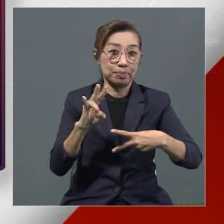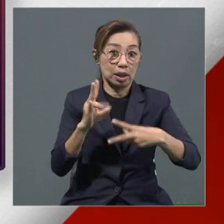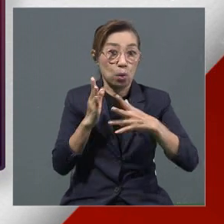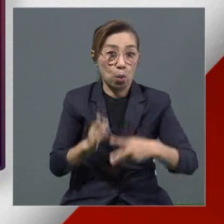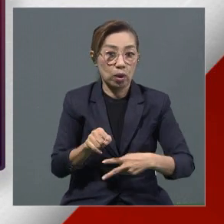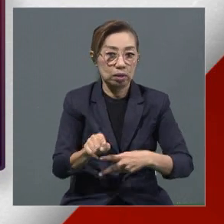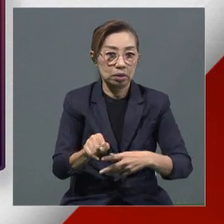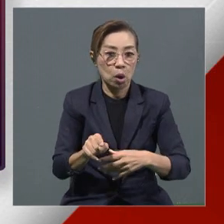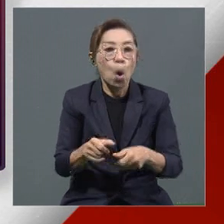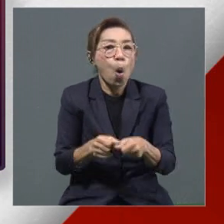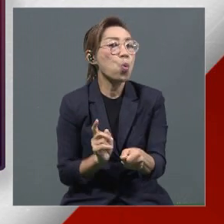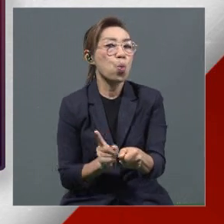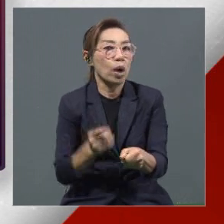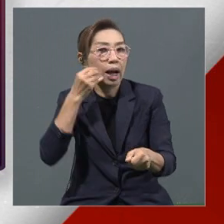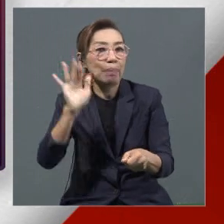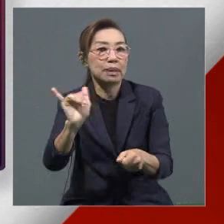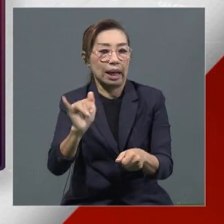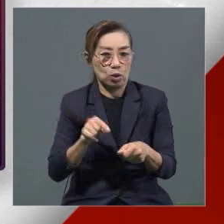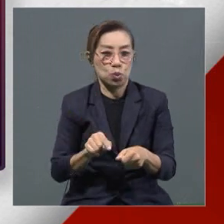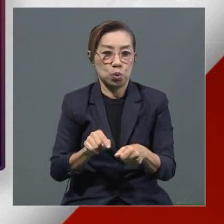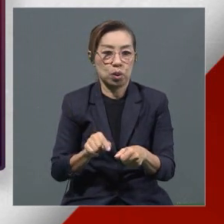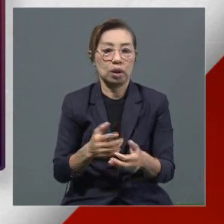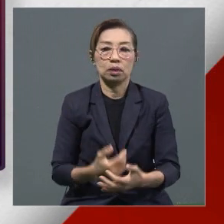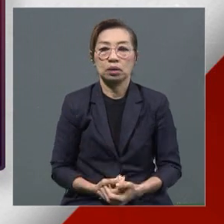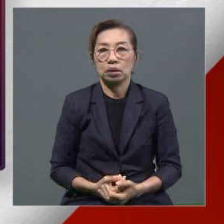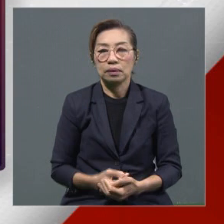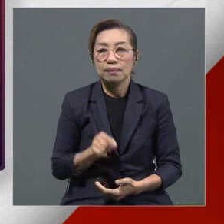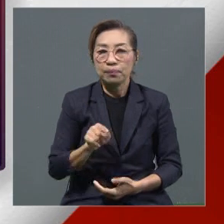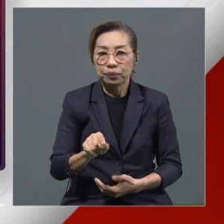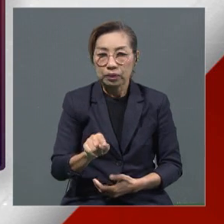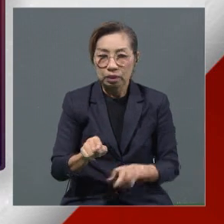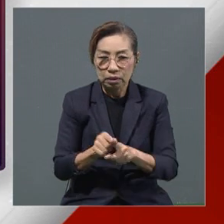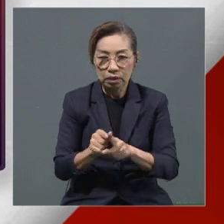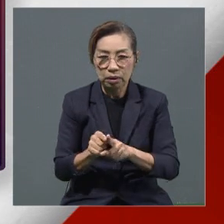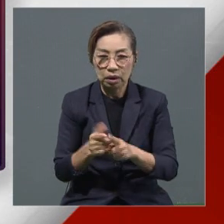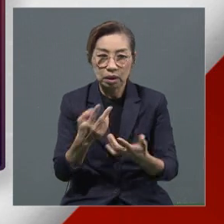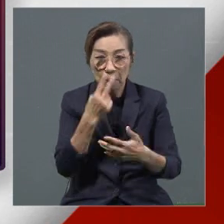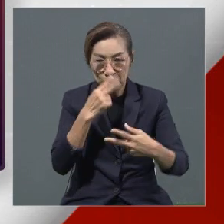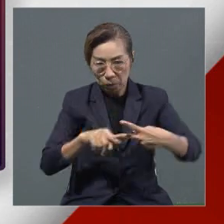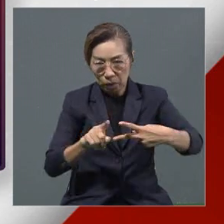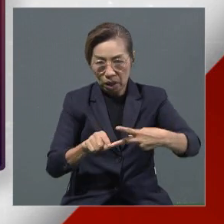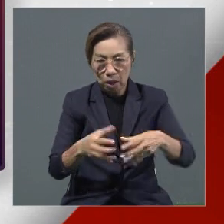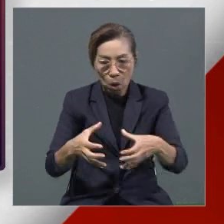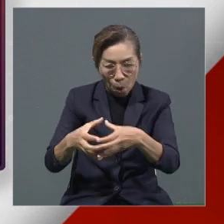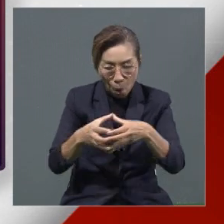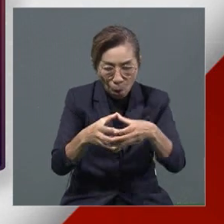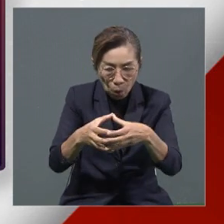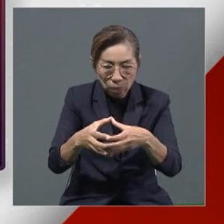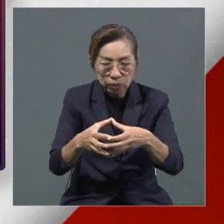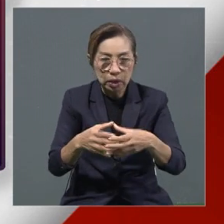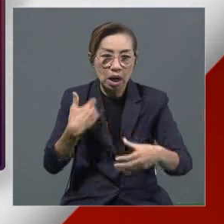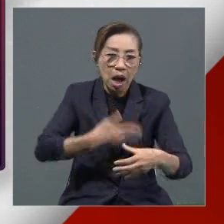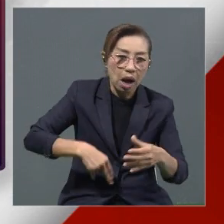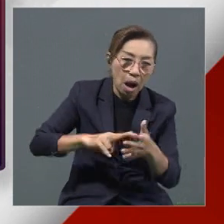จุดนี้ยังไม่มีใครกลับนะฮะก็ยังเหลือเท่าเดิมทีนี้ถ้าเจาะลงไปในกลุ่มของผู้เปราะบางและผู้ป่วยที่เราต้องดูแลเป็นพิเศษเนี่ยนะ